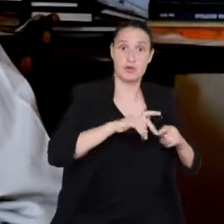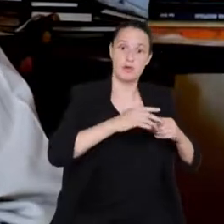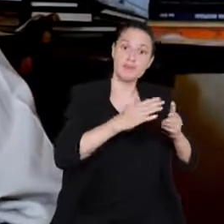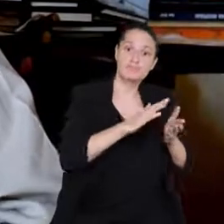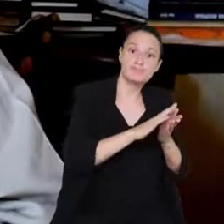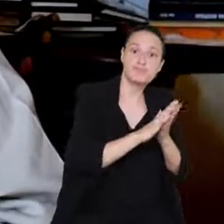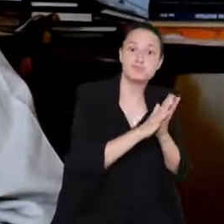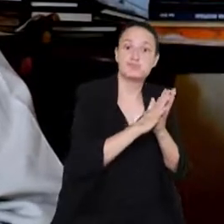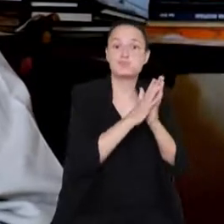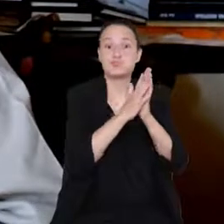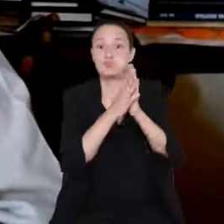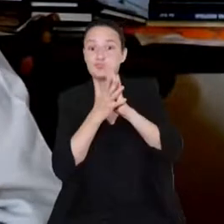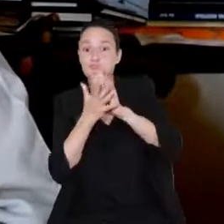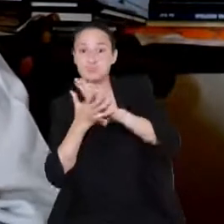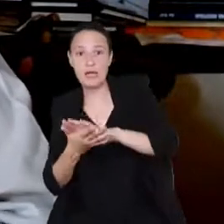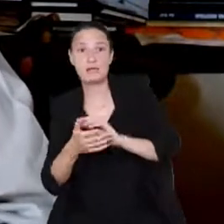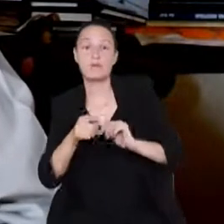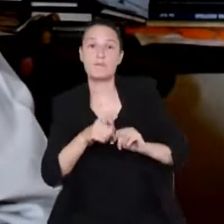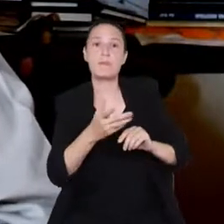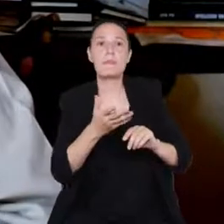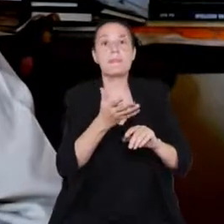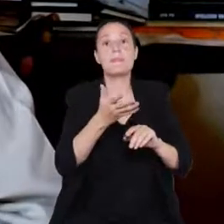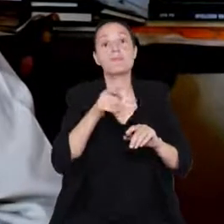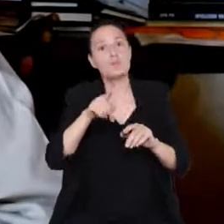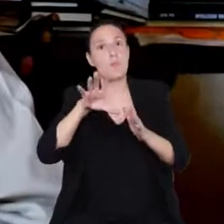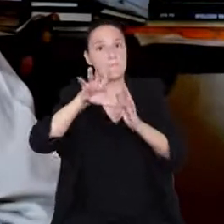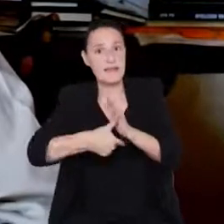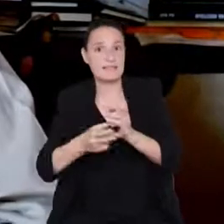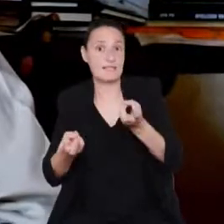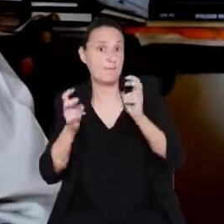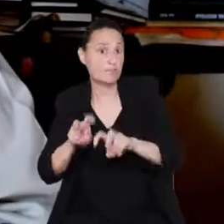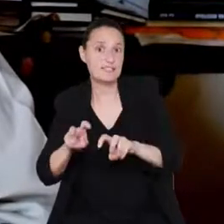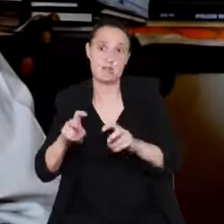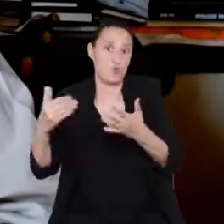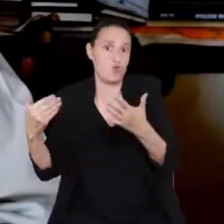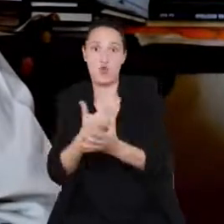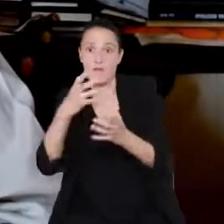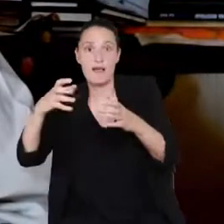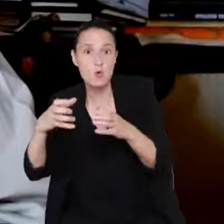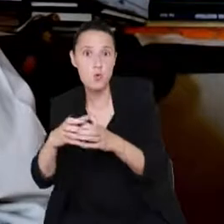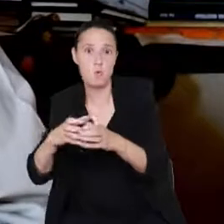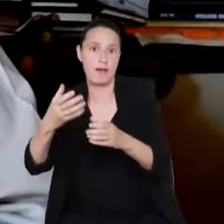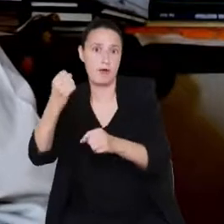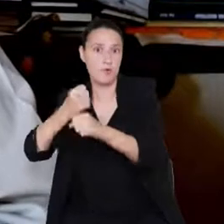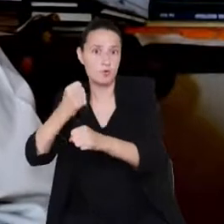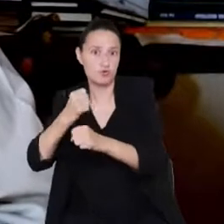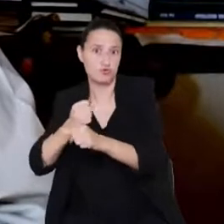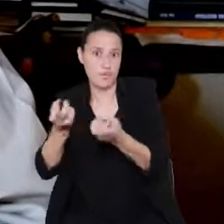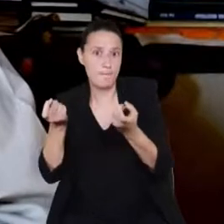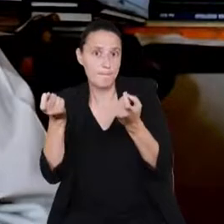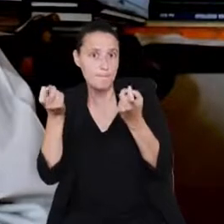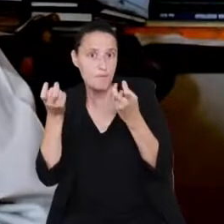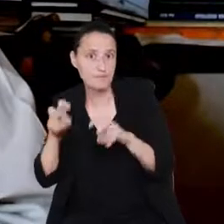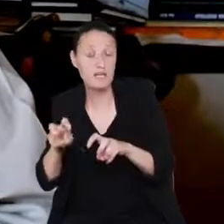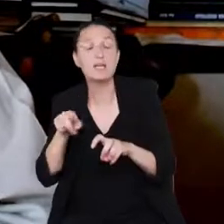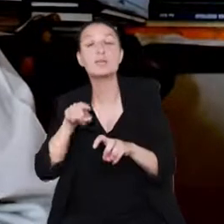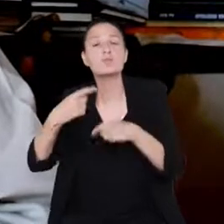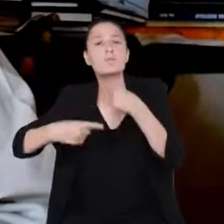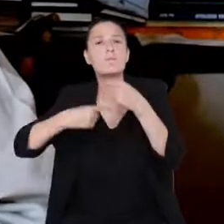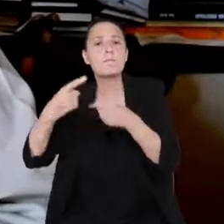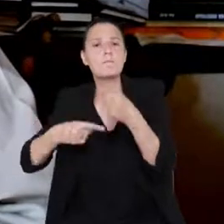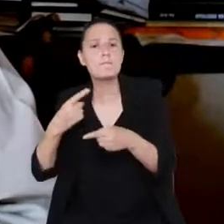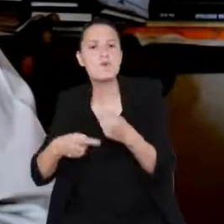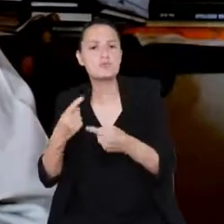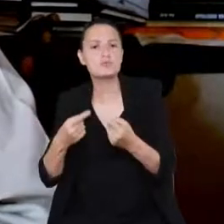no jest jakby zakłócone przez powstanie miast, powstanie przemysłu, powstanie klasy robotniczej. To jest proces, który